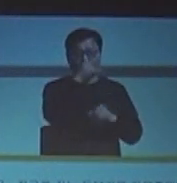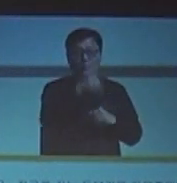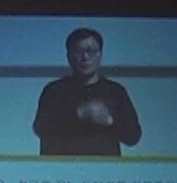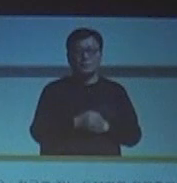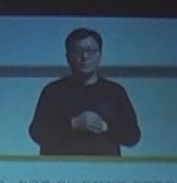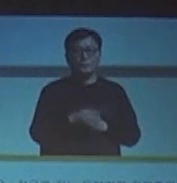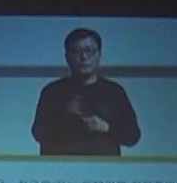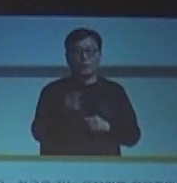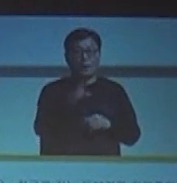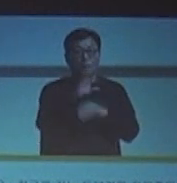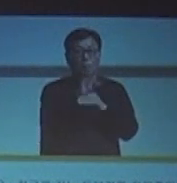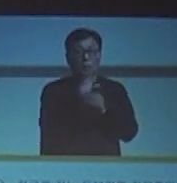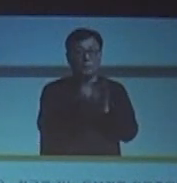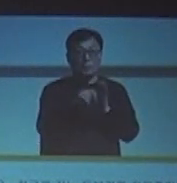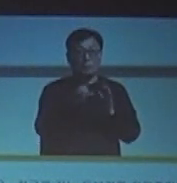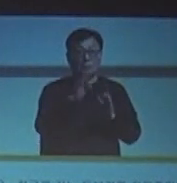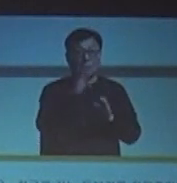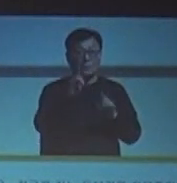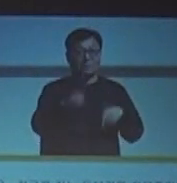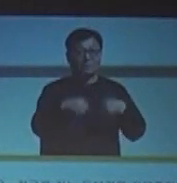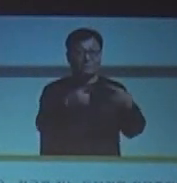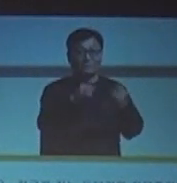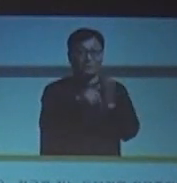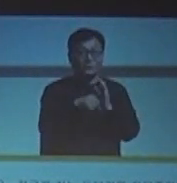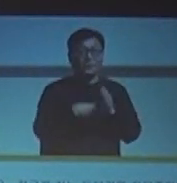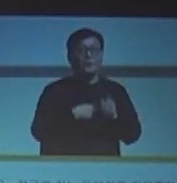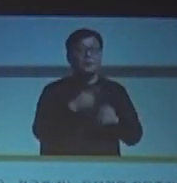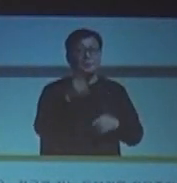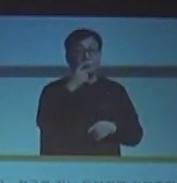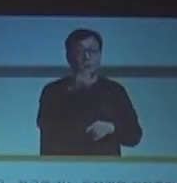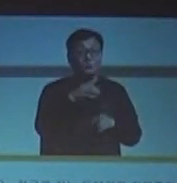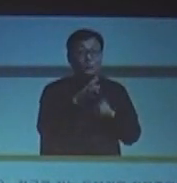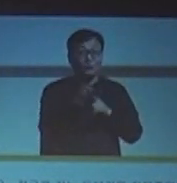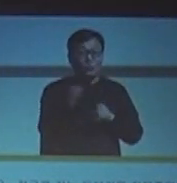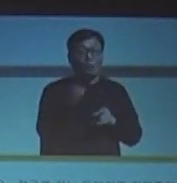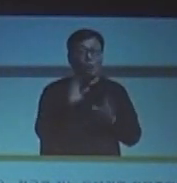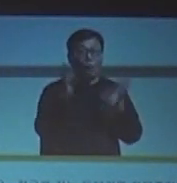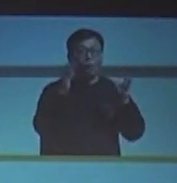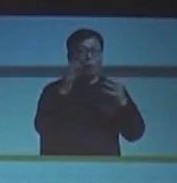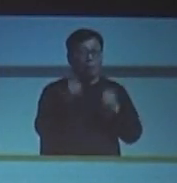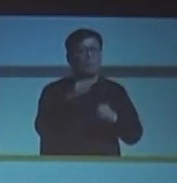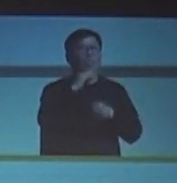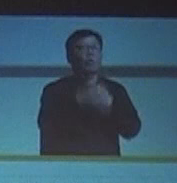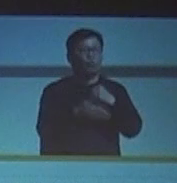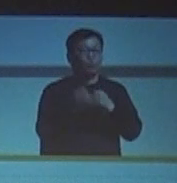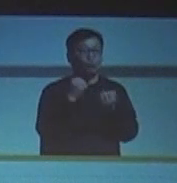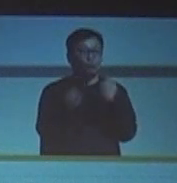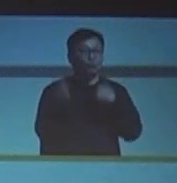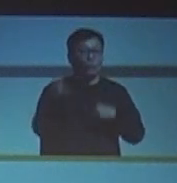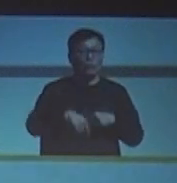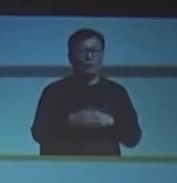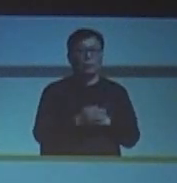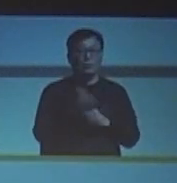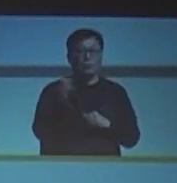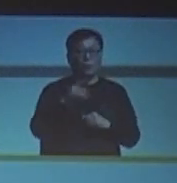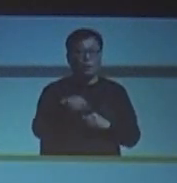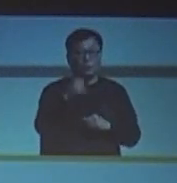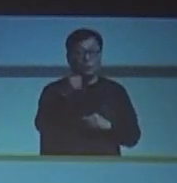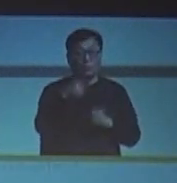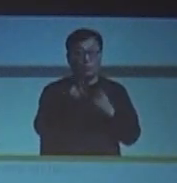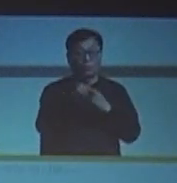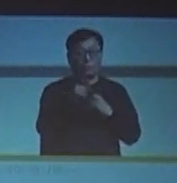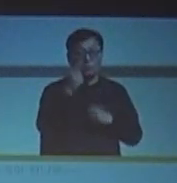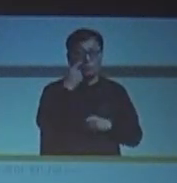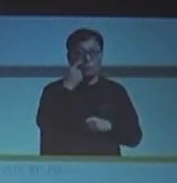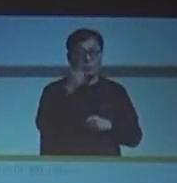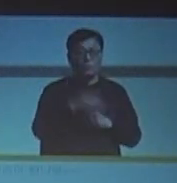늘 참여하시면서 저희 신수다 많이 응원해주고 계시는데 오늘 또 대구에서 내려오셨습니다. 네. 또 하나 더 볼까요? 네. 네. 저 제 이야기